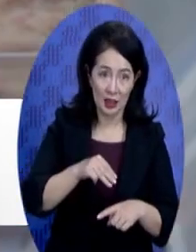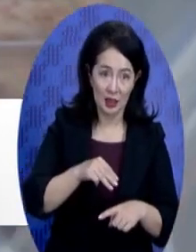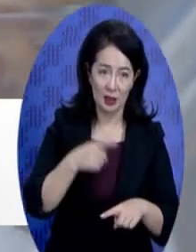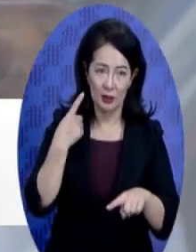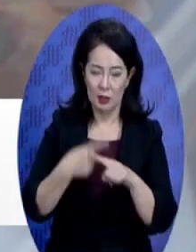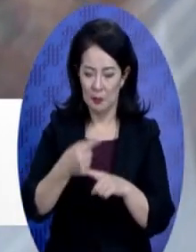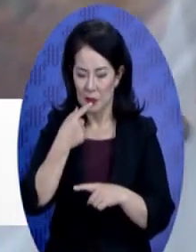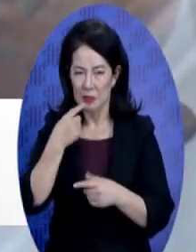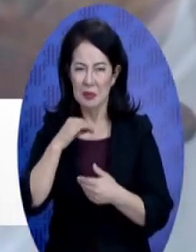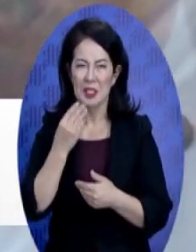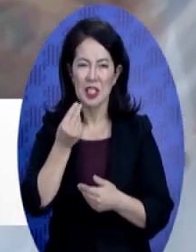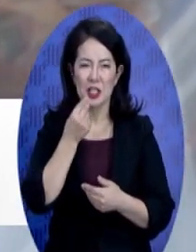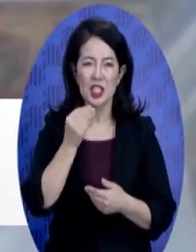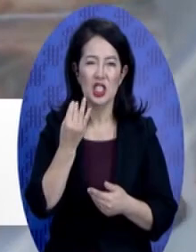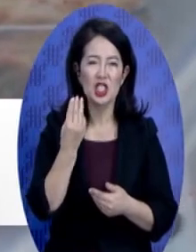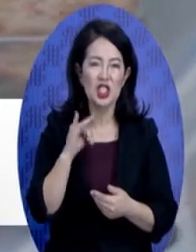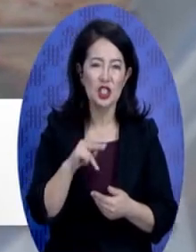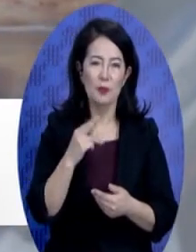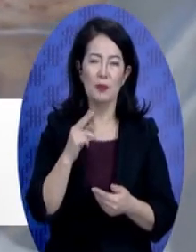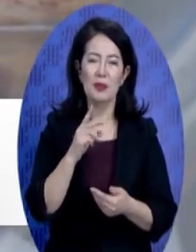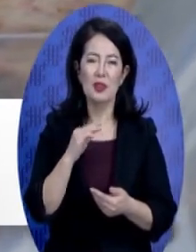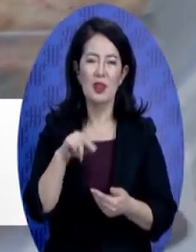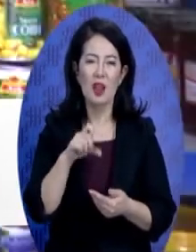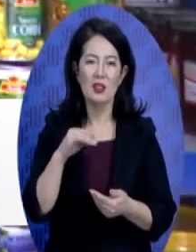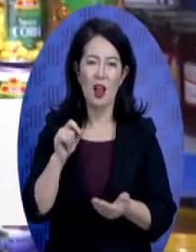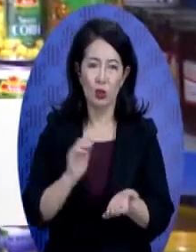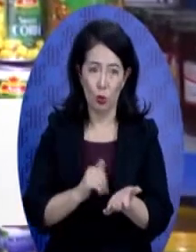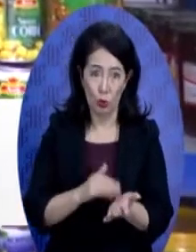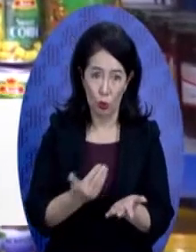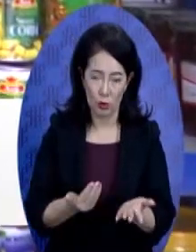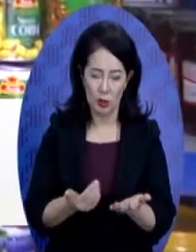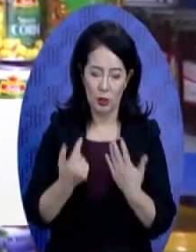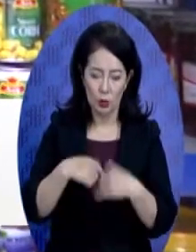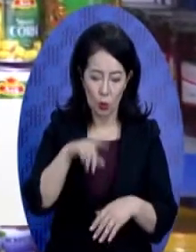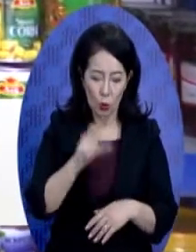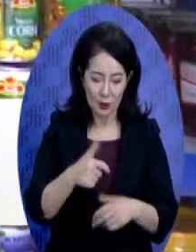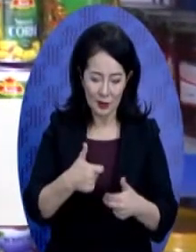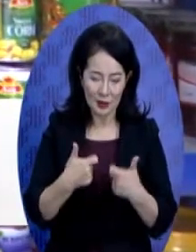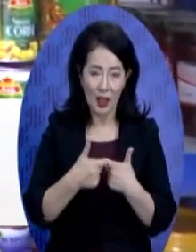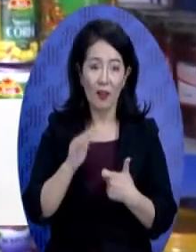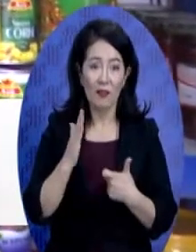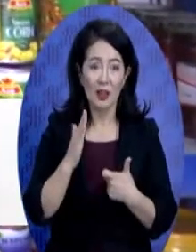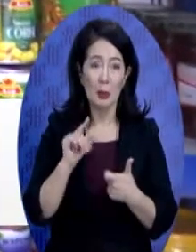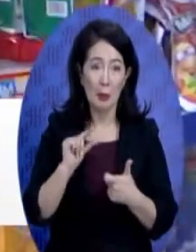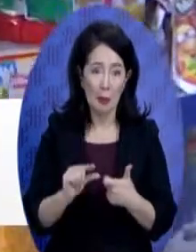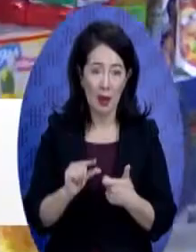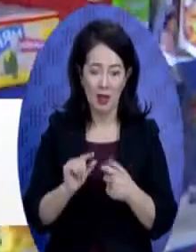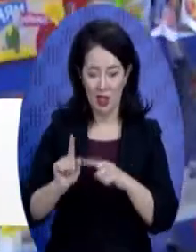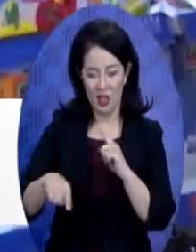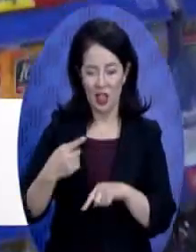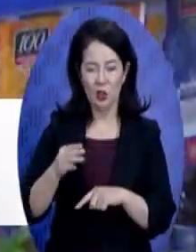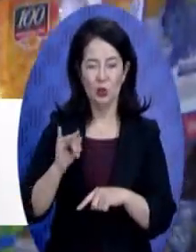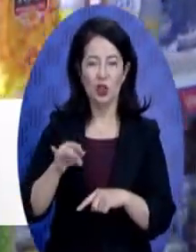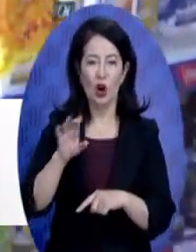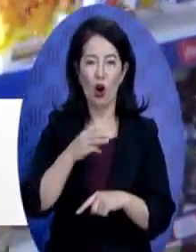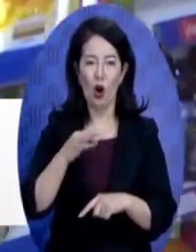нь шим тэжээлийн бодис багатай байдаг байна. Өөрөөр хэлбэл яг хүнд хэрэгтэй витамин, эрдэс бодис багатай мөртлөө илүүдэлжин өөх тос болж үлдэх